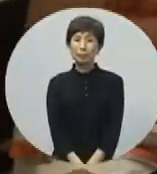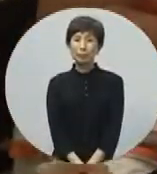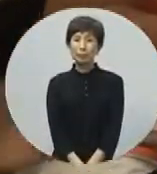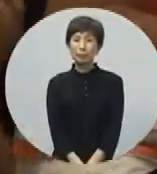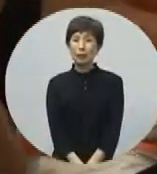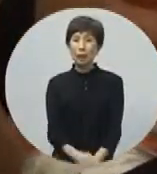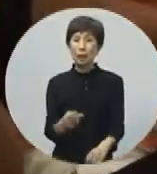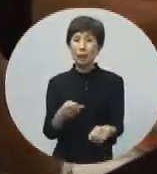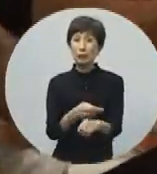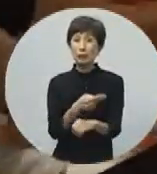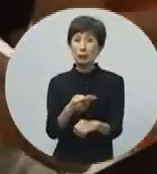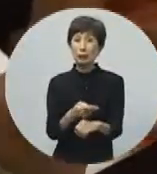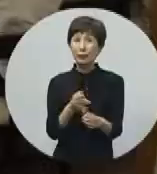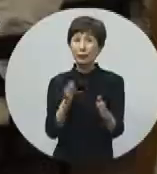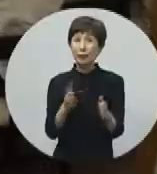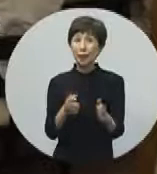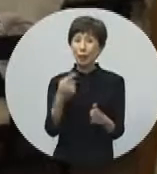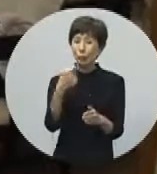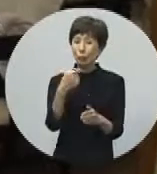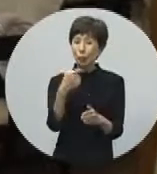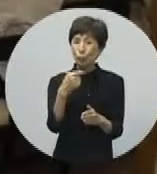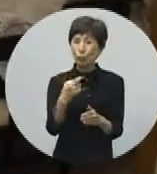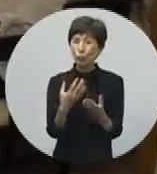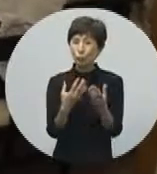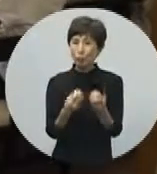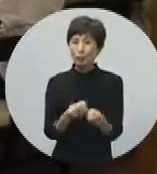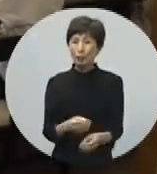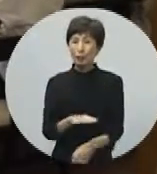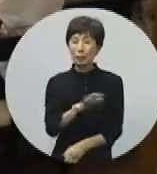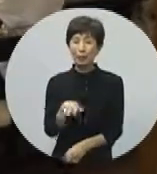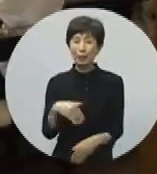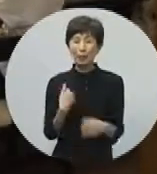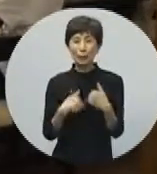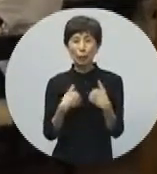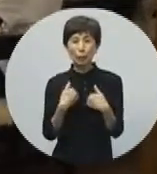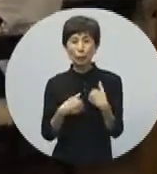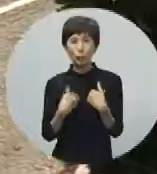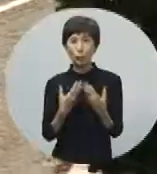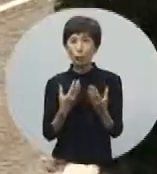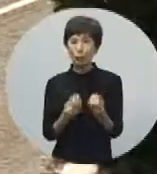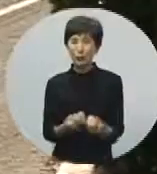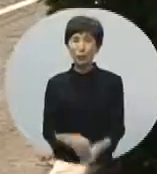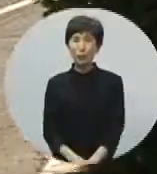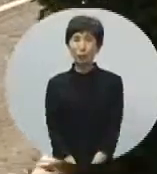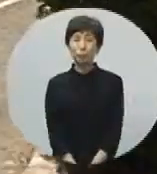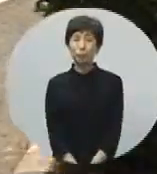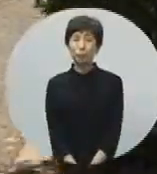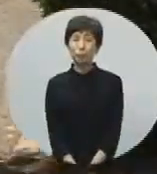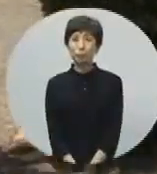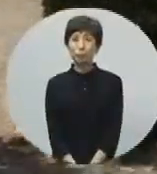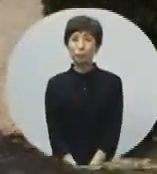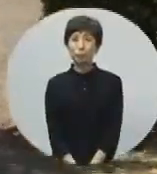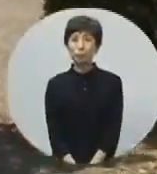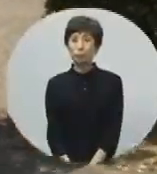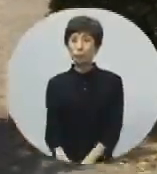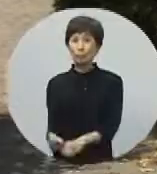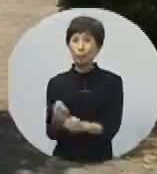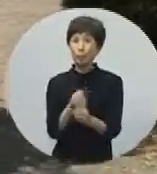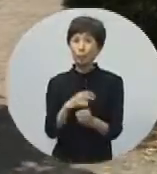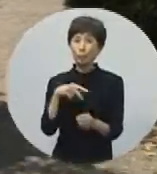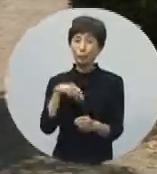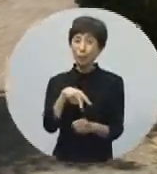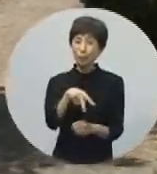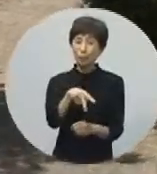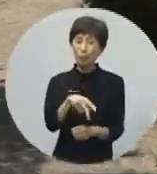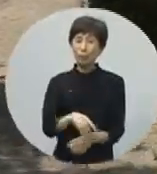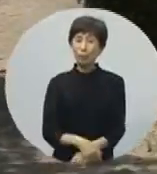およそ2時間にわたる寿司教室は終了。皆さんとっても楽しそうでした。散歩を再開し、